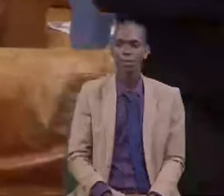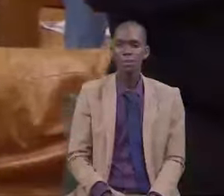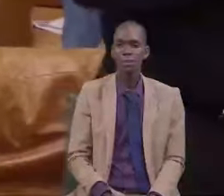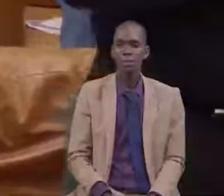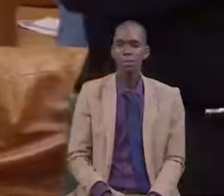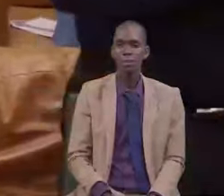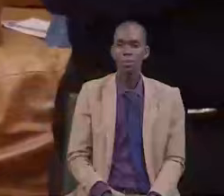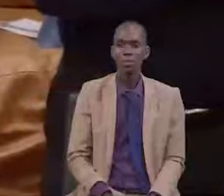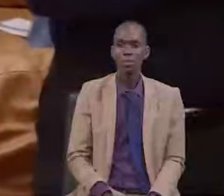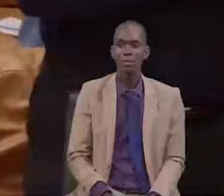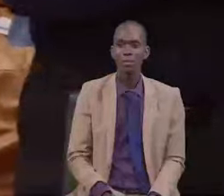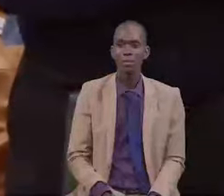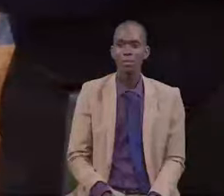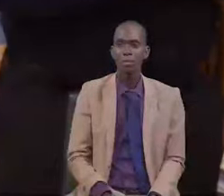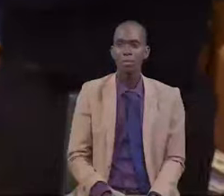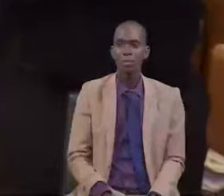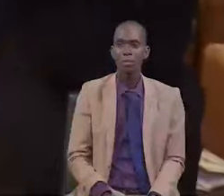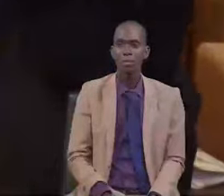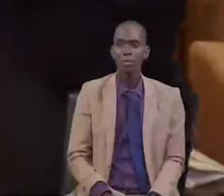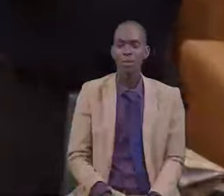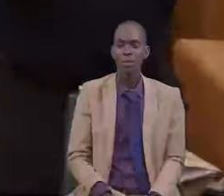Je dis gloire à Dieu à tous.